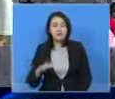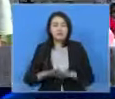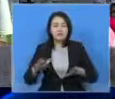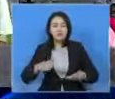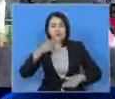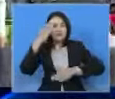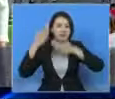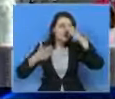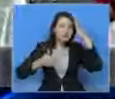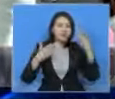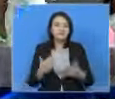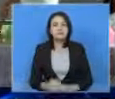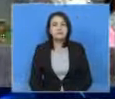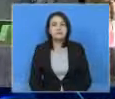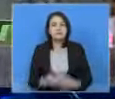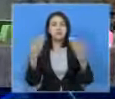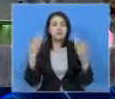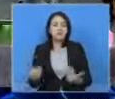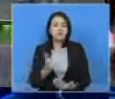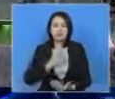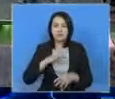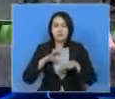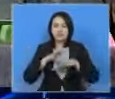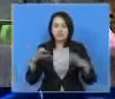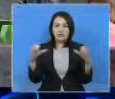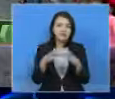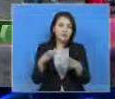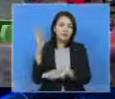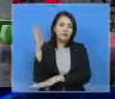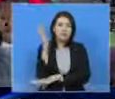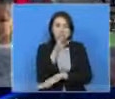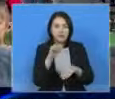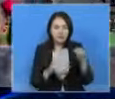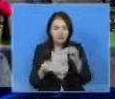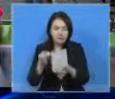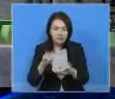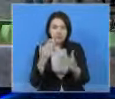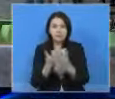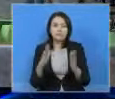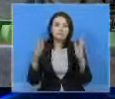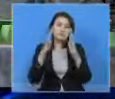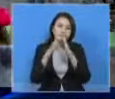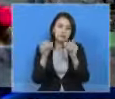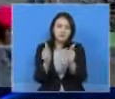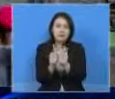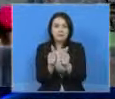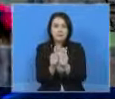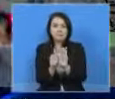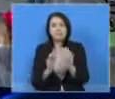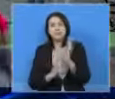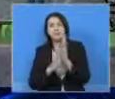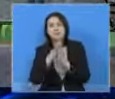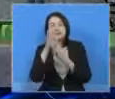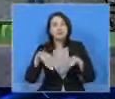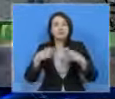играли соревновались сейчас у нас прошла акция по посадке дерево мы посадили дерево дома для того чтобы она росла и